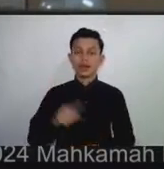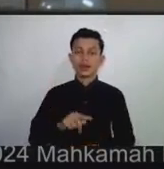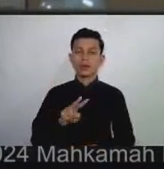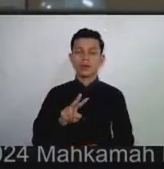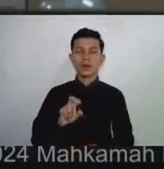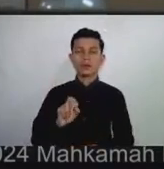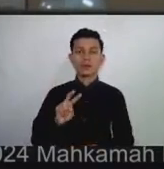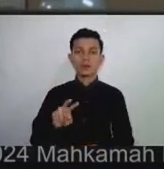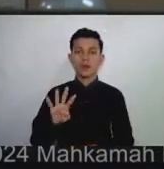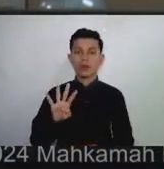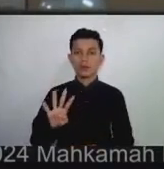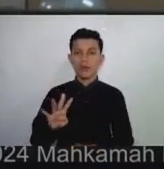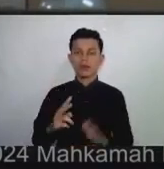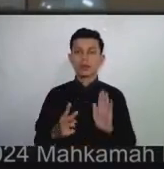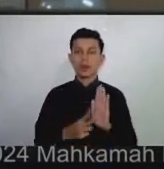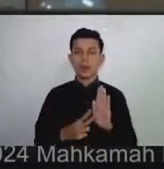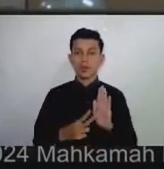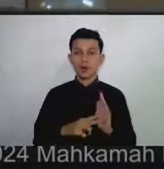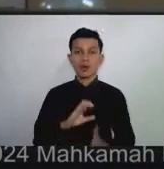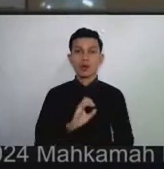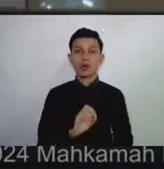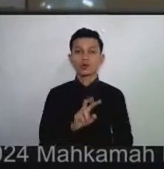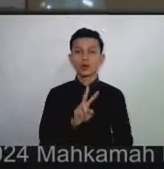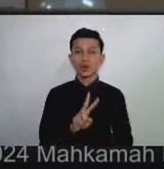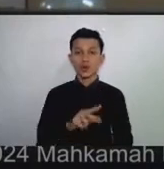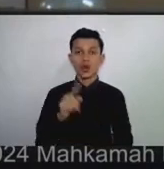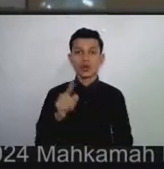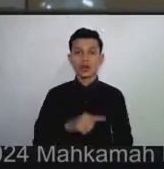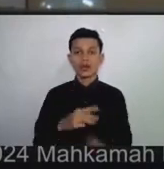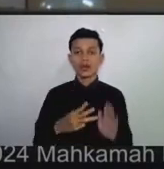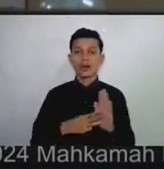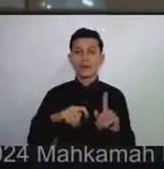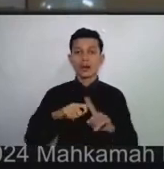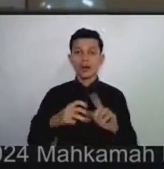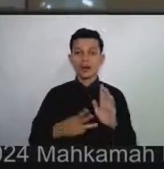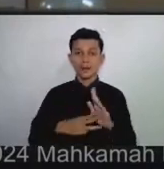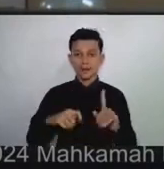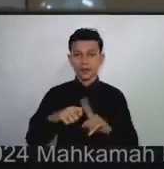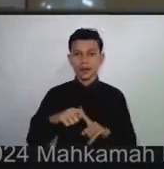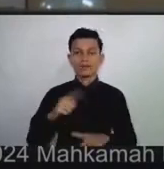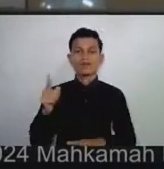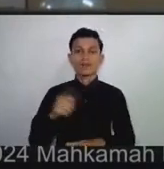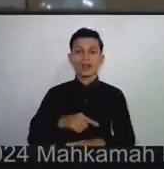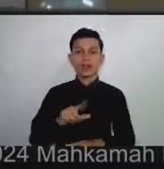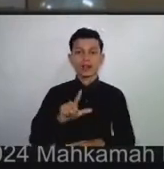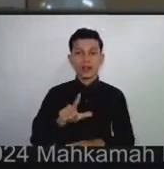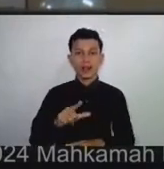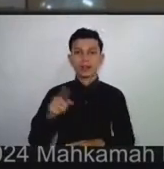l/03/2024 nomor 02/ mkmk G